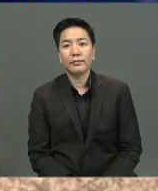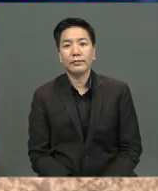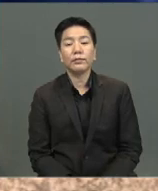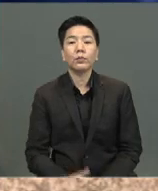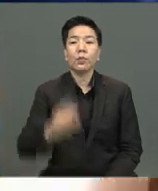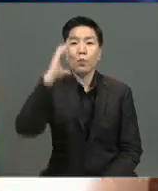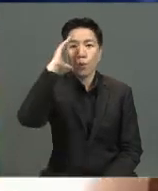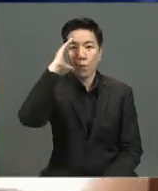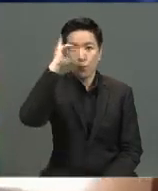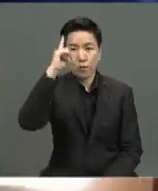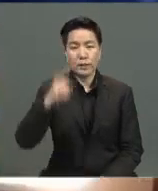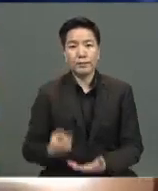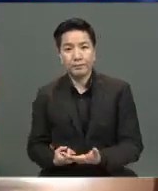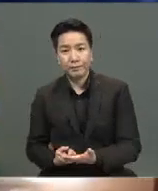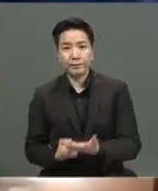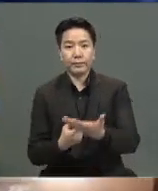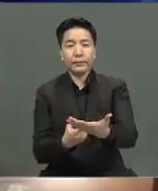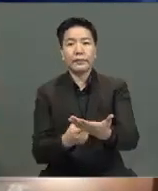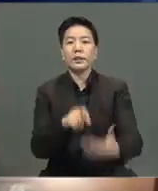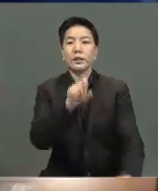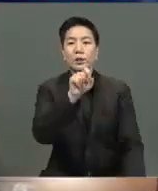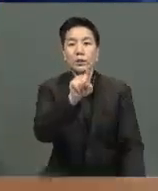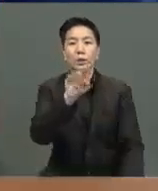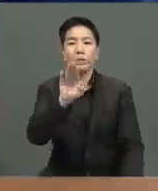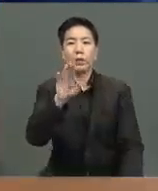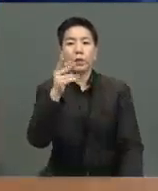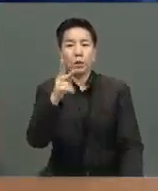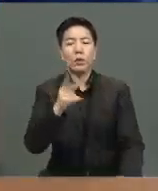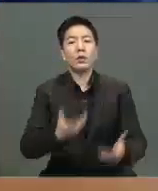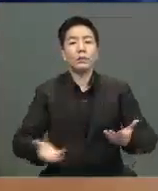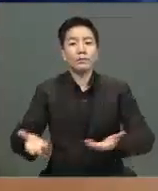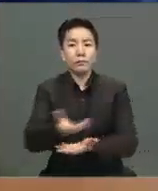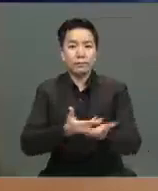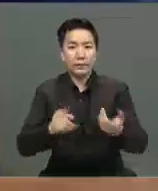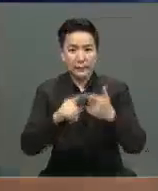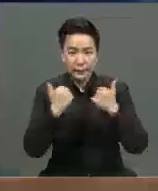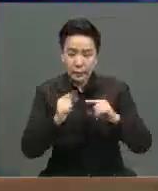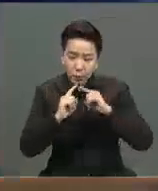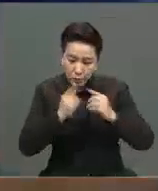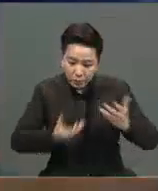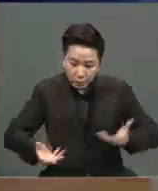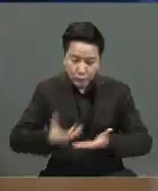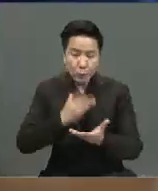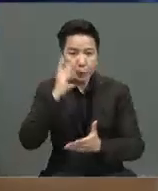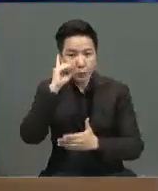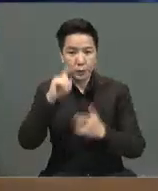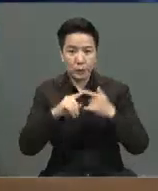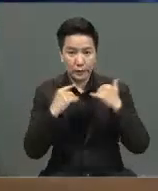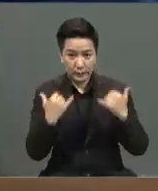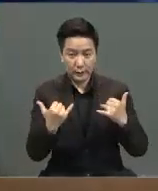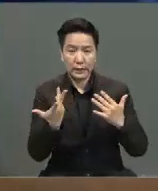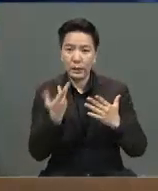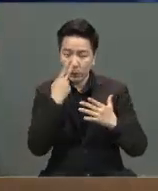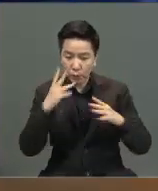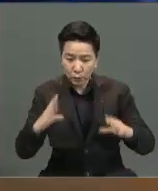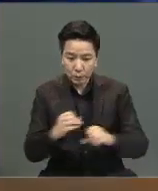โดยวันพรุ่งนี้ครับจะนำเรื่องเสนอต่อศูนย์บริหารสถานการณ์การแพร่ระบาดของโรคติดเชื้อไวรัสโคโรนา2019หรือว่าสบค.เ